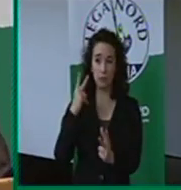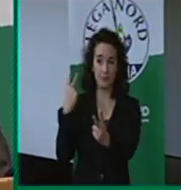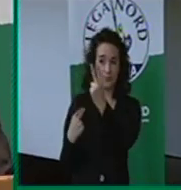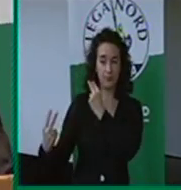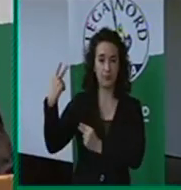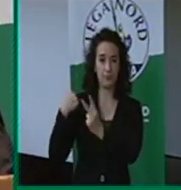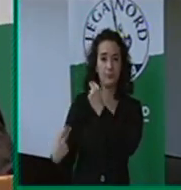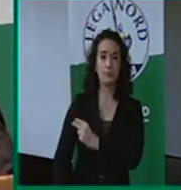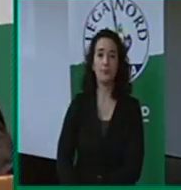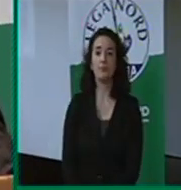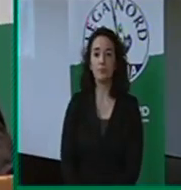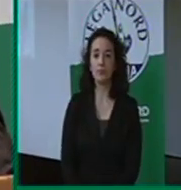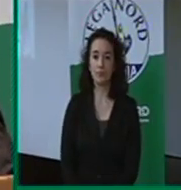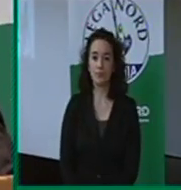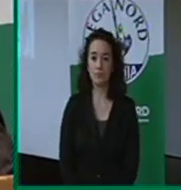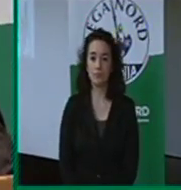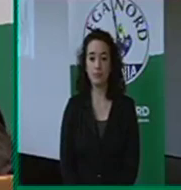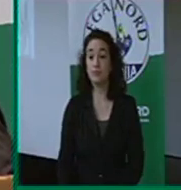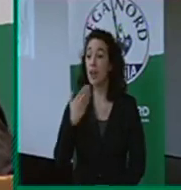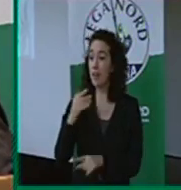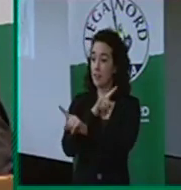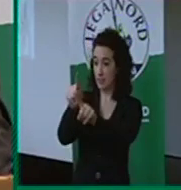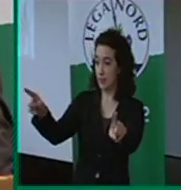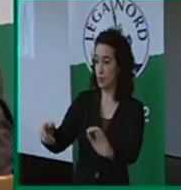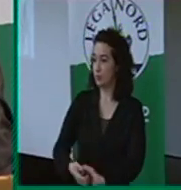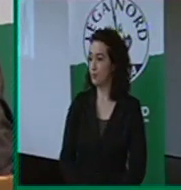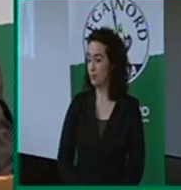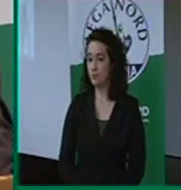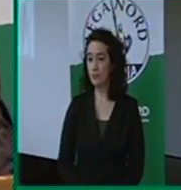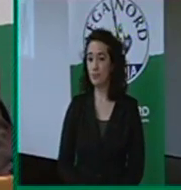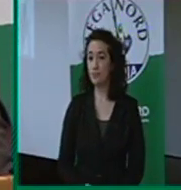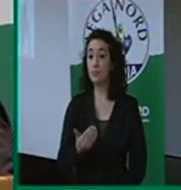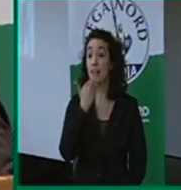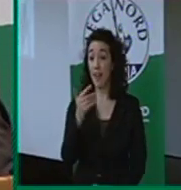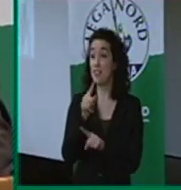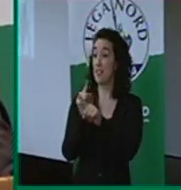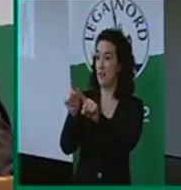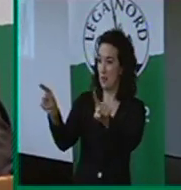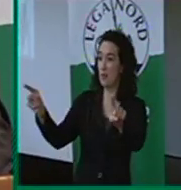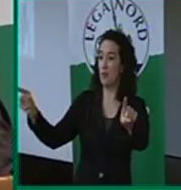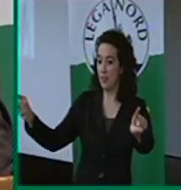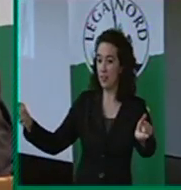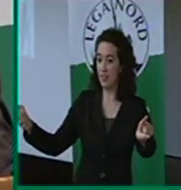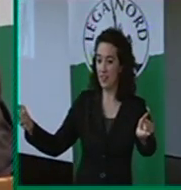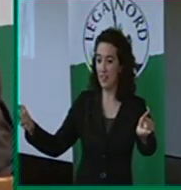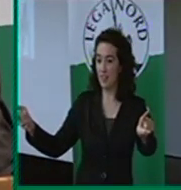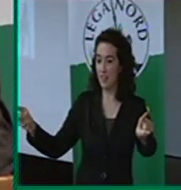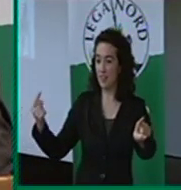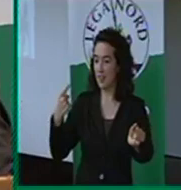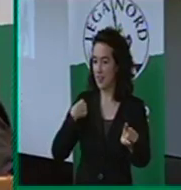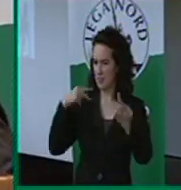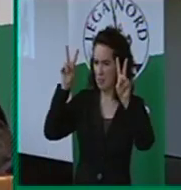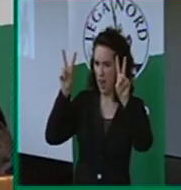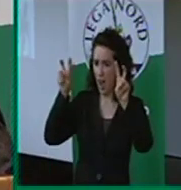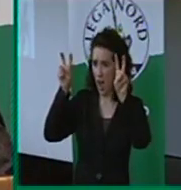Ma grazie a voi Grazie a voi perché perché mi dicevano parlare con di economia